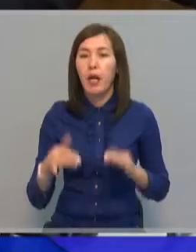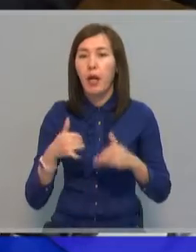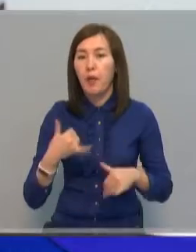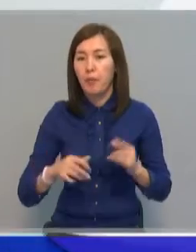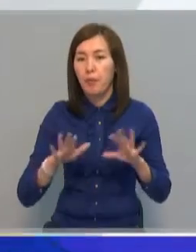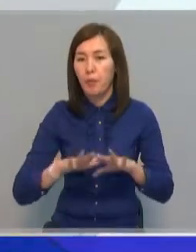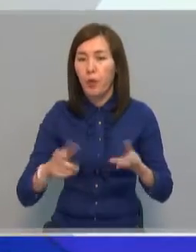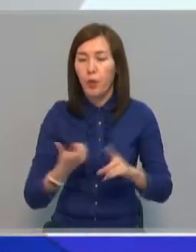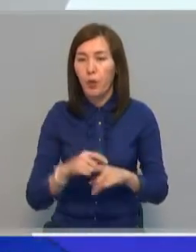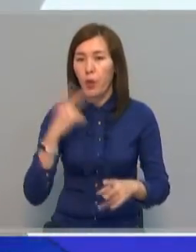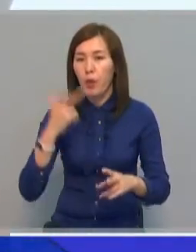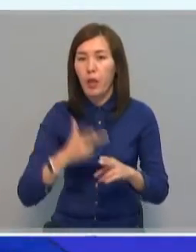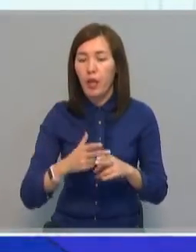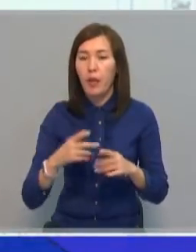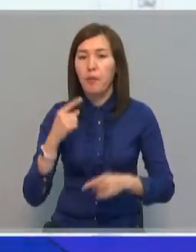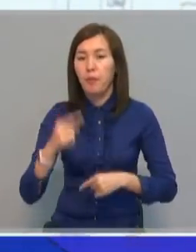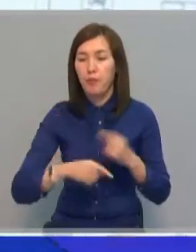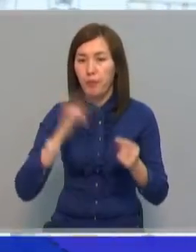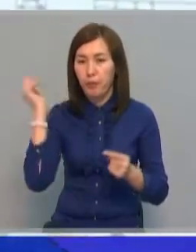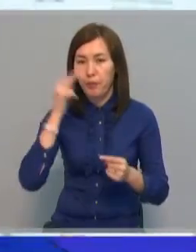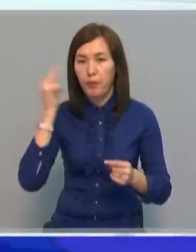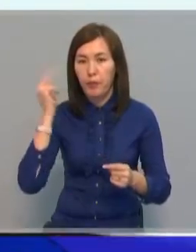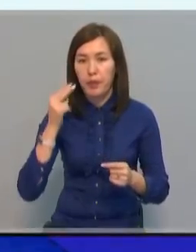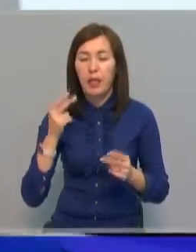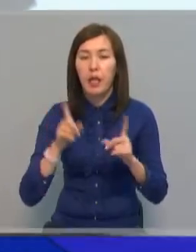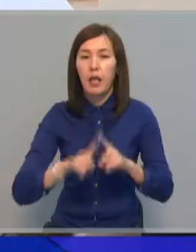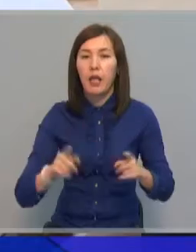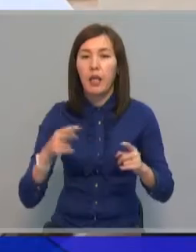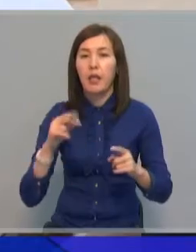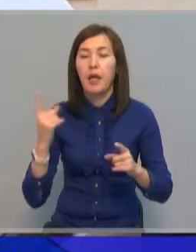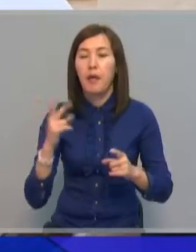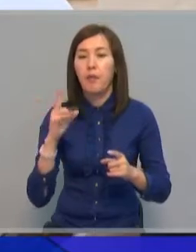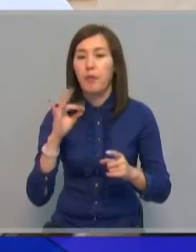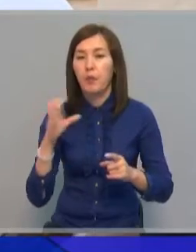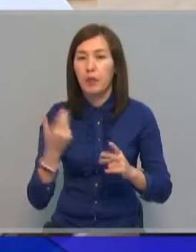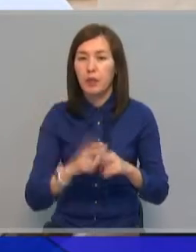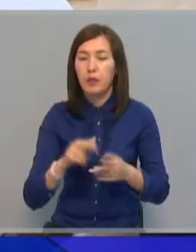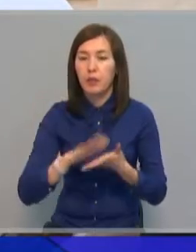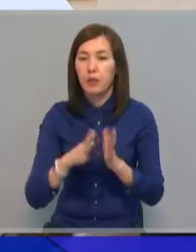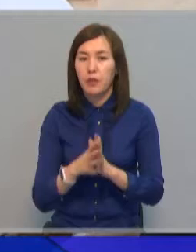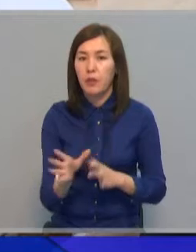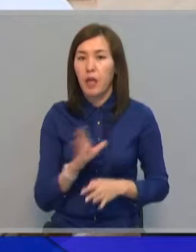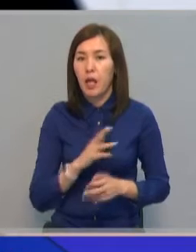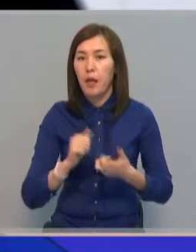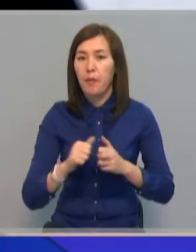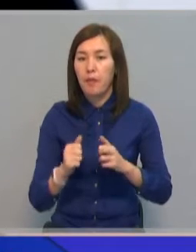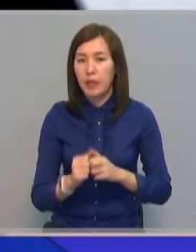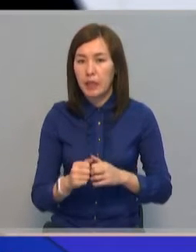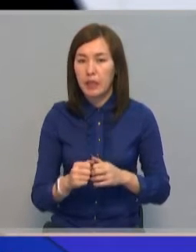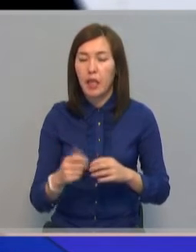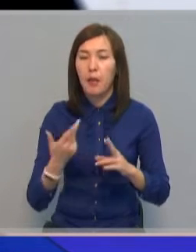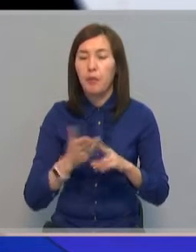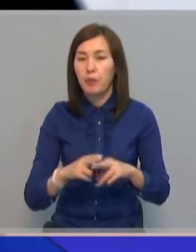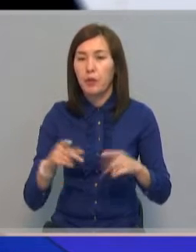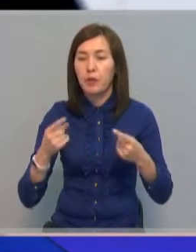педагогов, студенты очень скучали по традиционному чтению. Особенно для первокурсников такой формат был проблематичным,